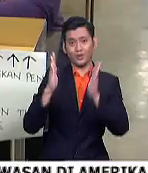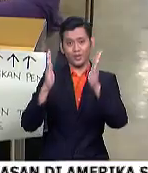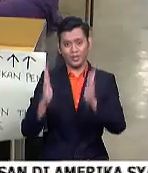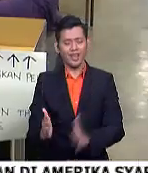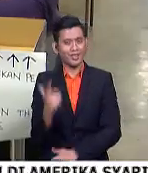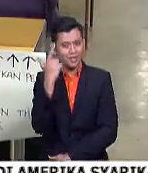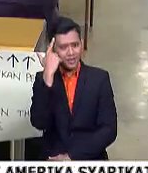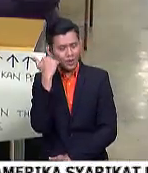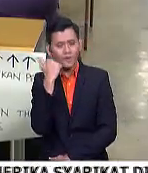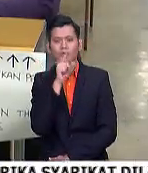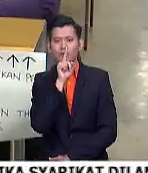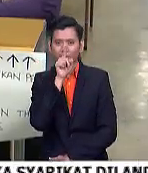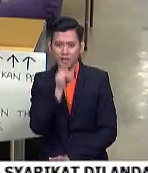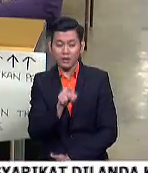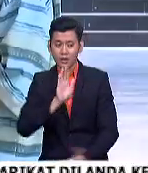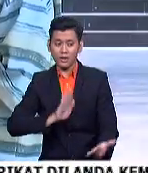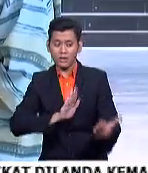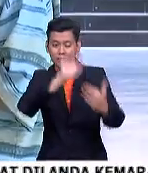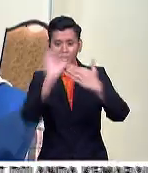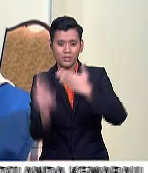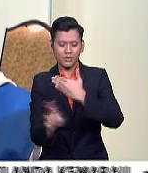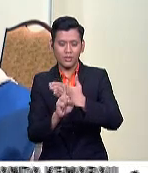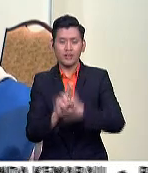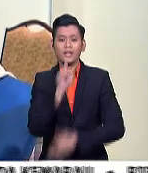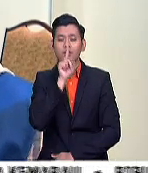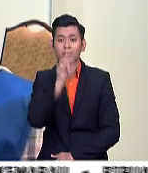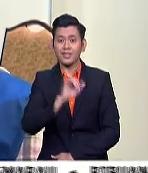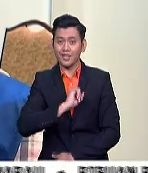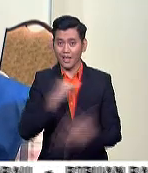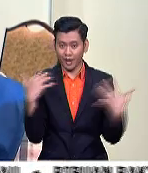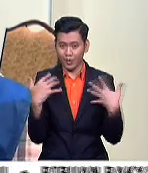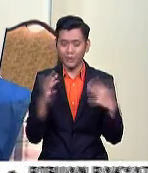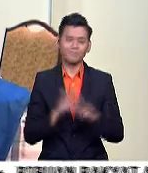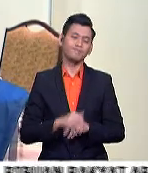tahu mungkin berdepan pelbagai risiko. Sebenarnya takut juga kan sebab